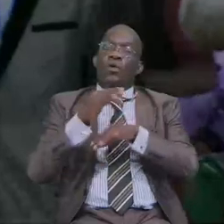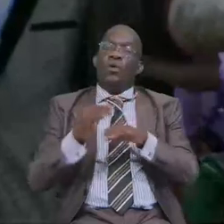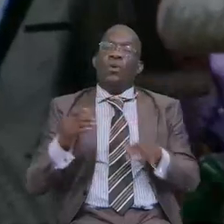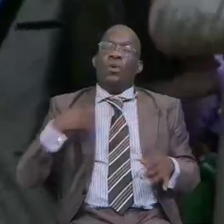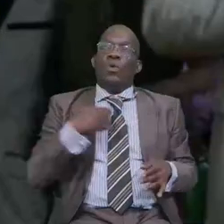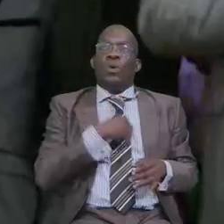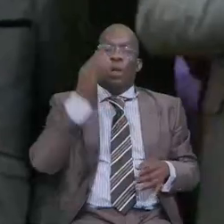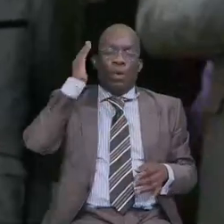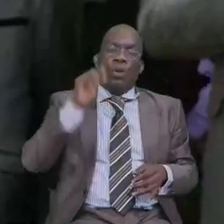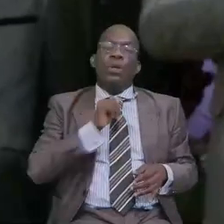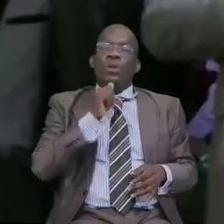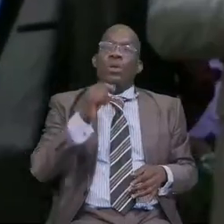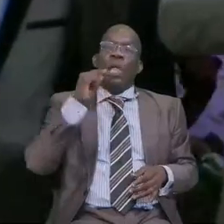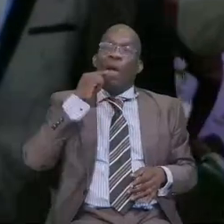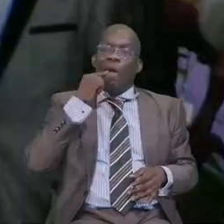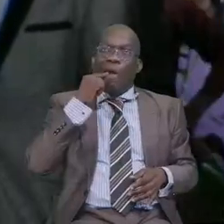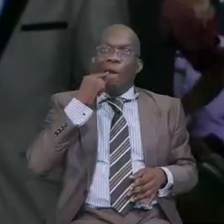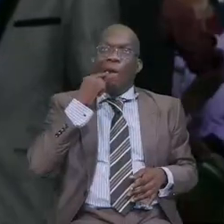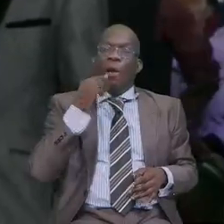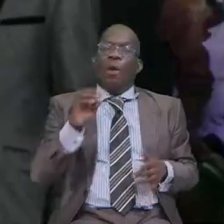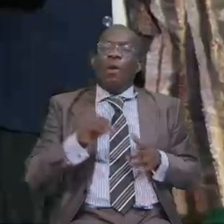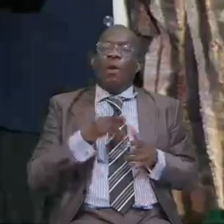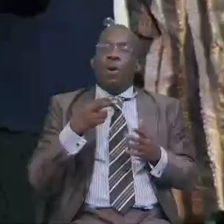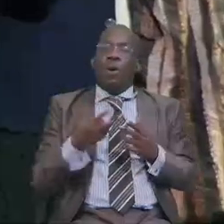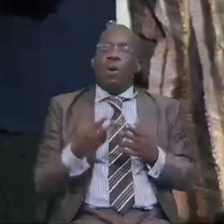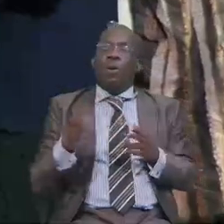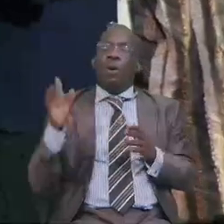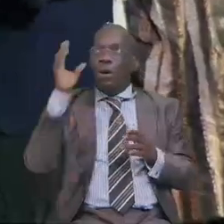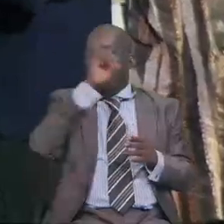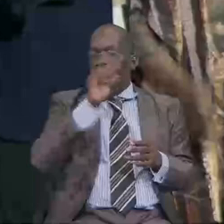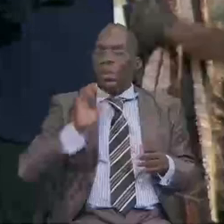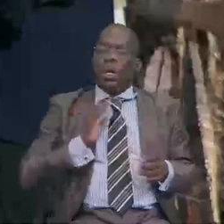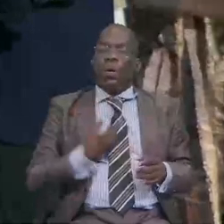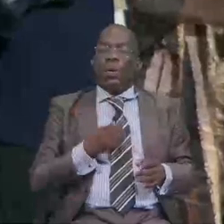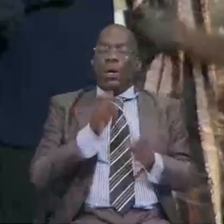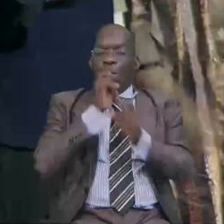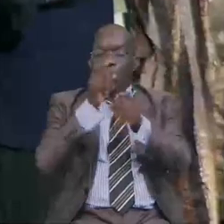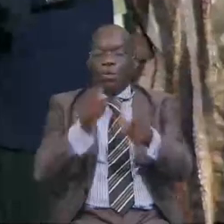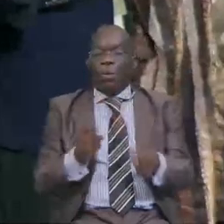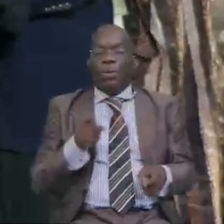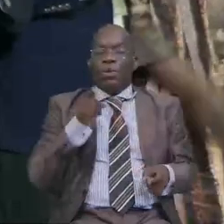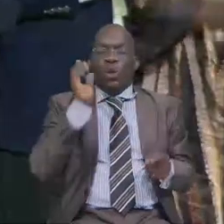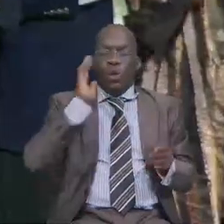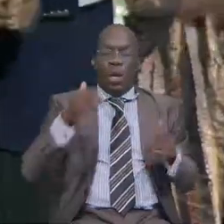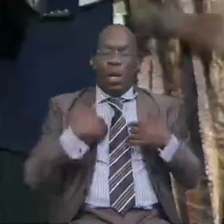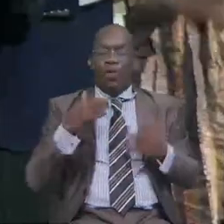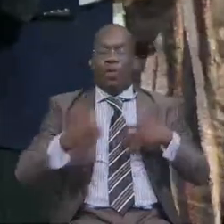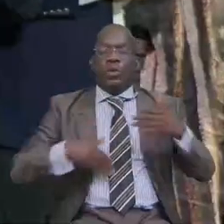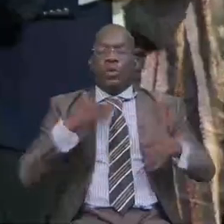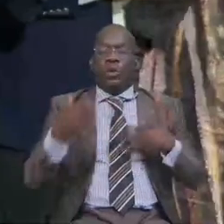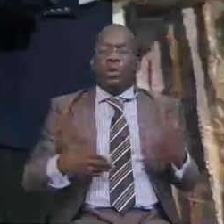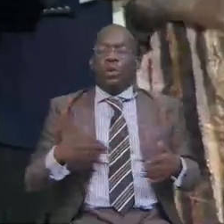nous n'allons pas regretter ou rater nos récompenses. Tu auras la joie,